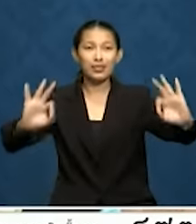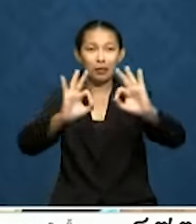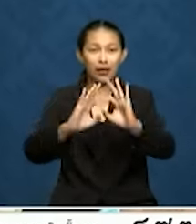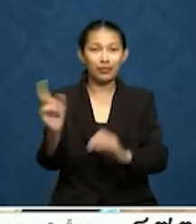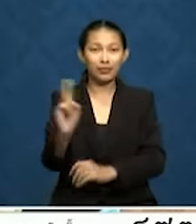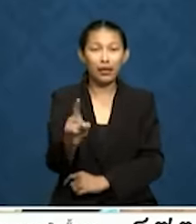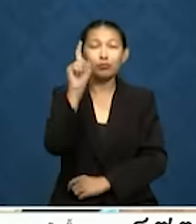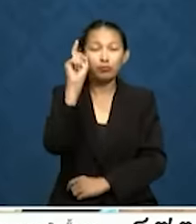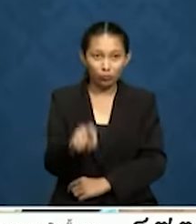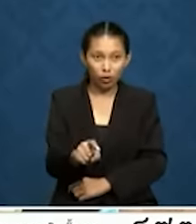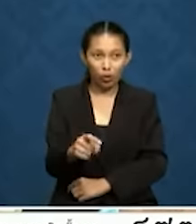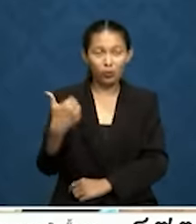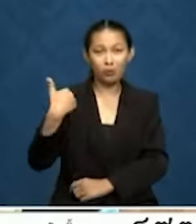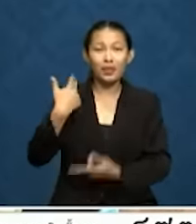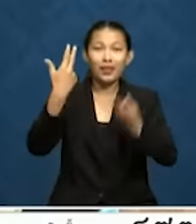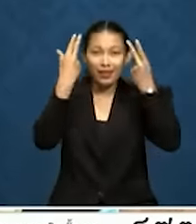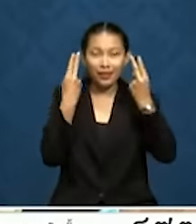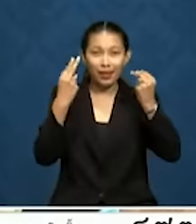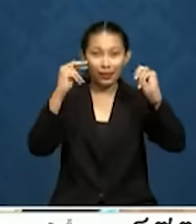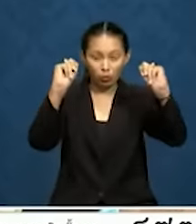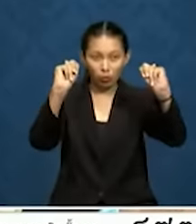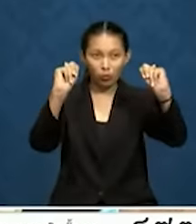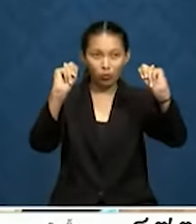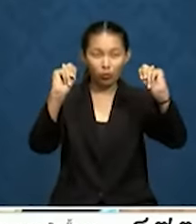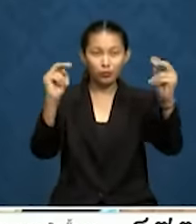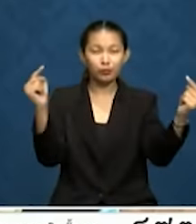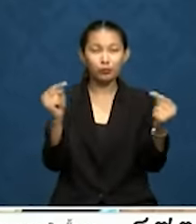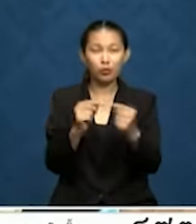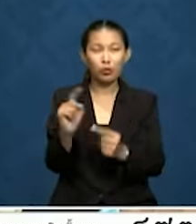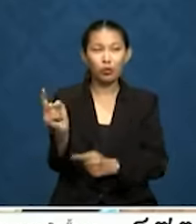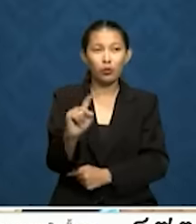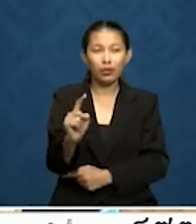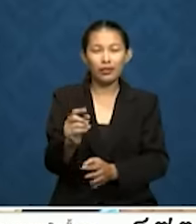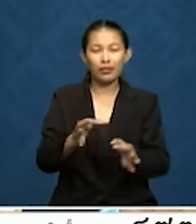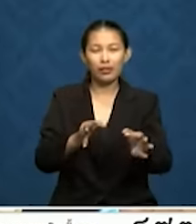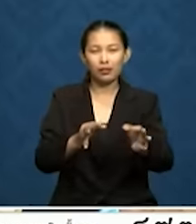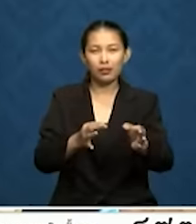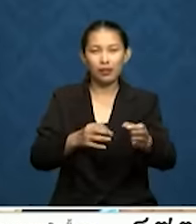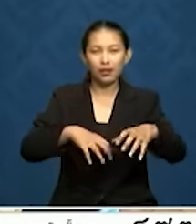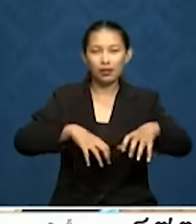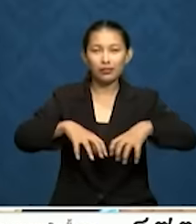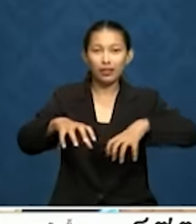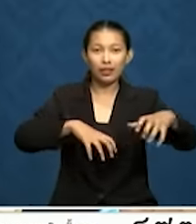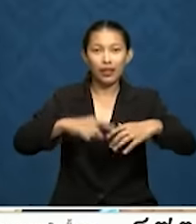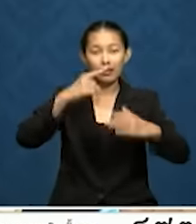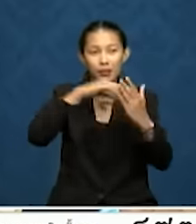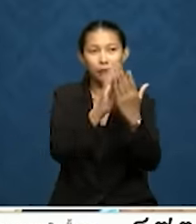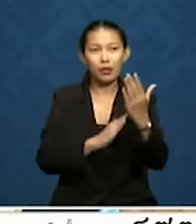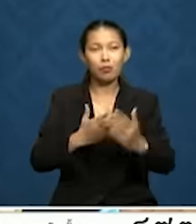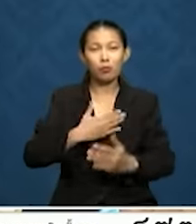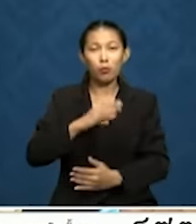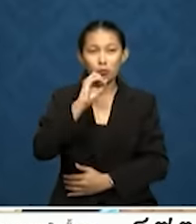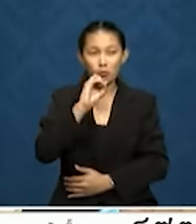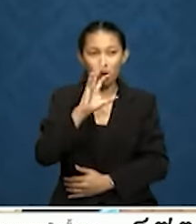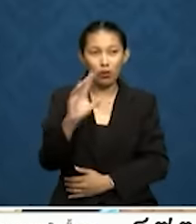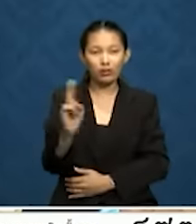ที่เราจะต้องมีนายกรัฐมนตรีในการที่จะบริหารประเทศผมรับรองด้วยลูกผู้ชายว่า